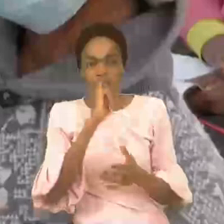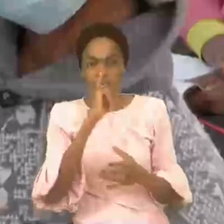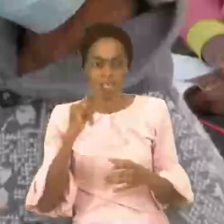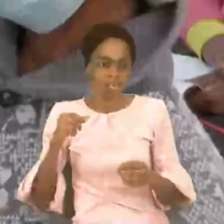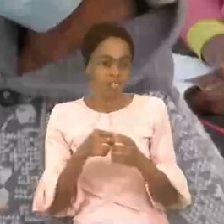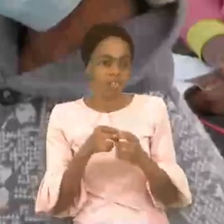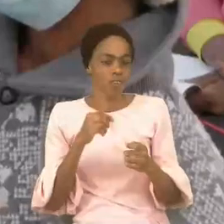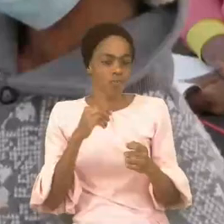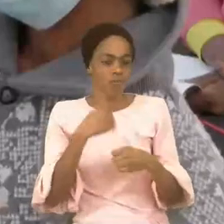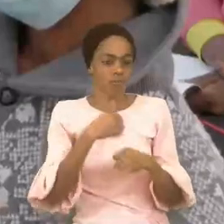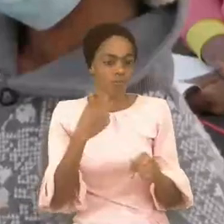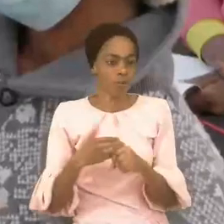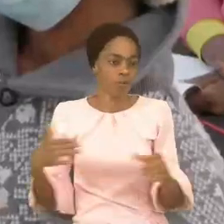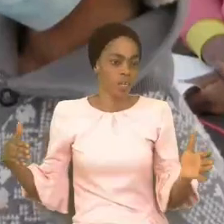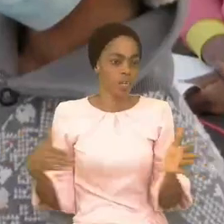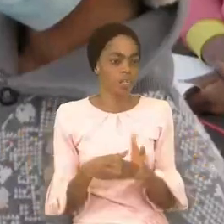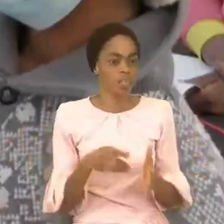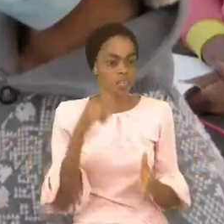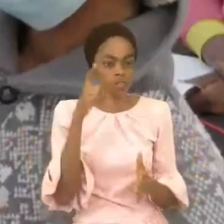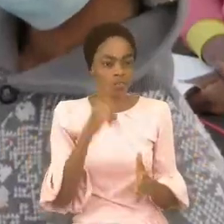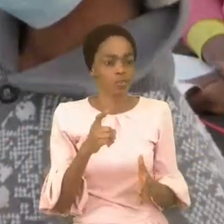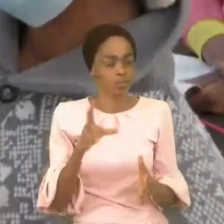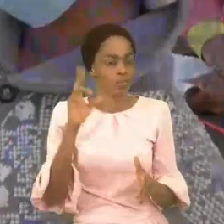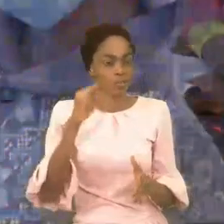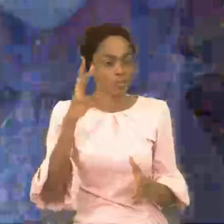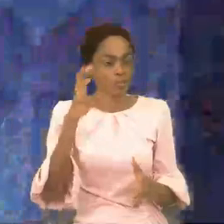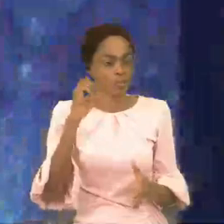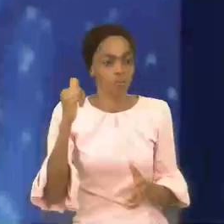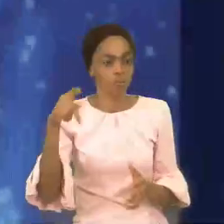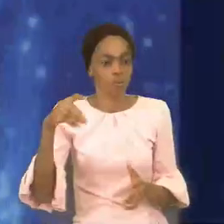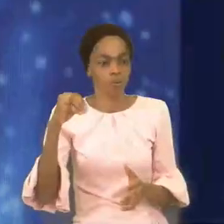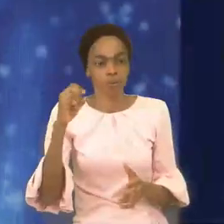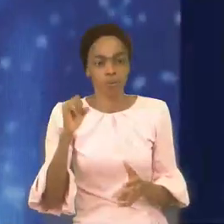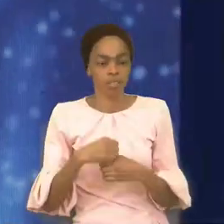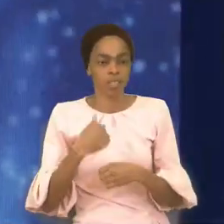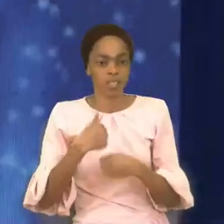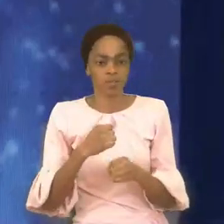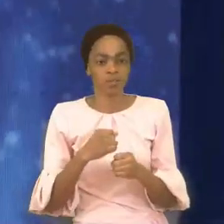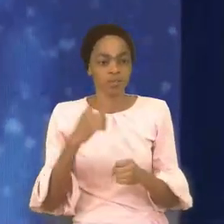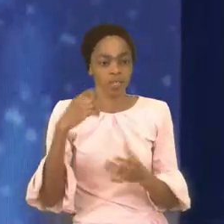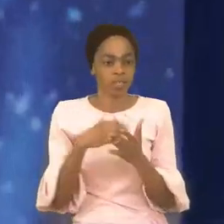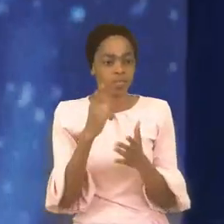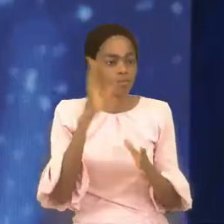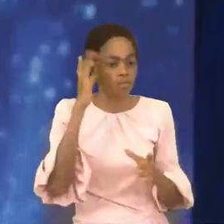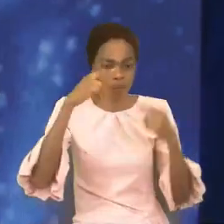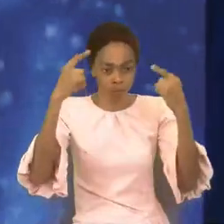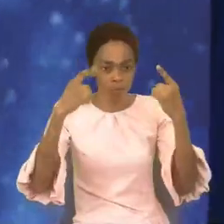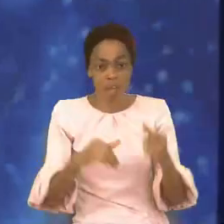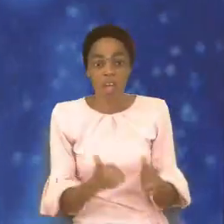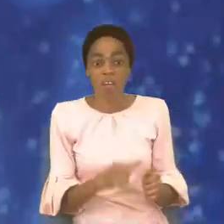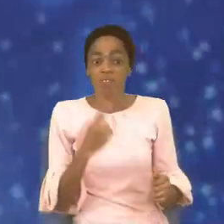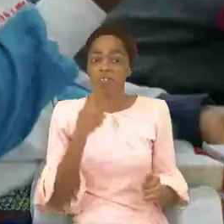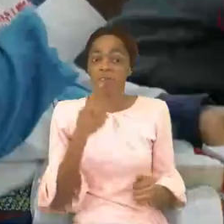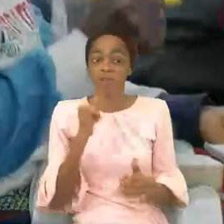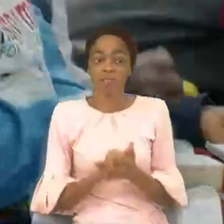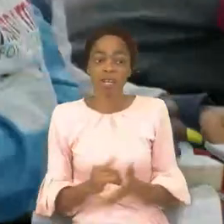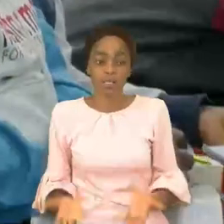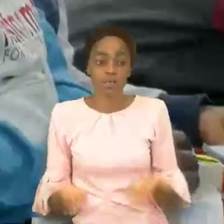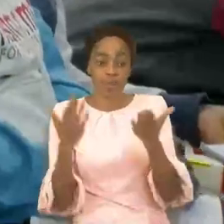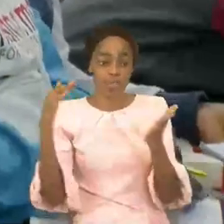Toute âme forgée contre toi sera sans effet, et toute langue qui s'élève contre toi